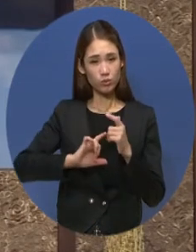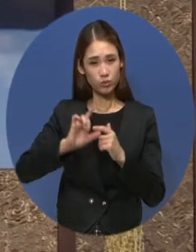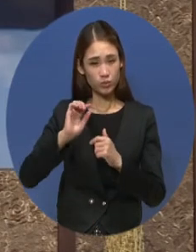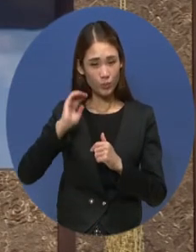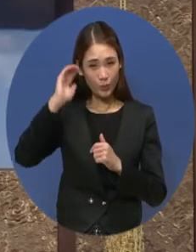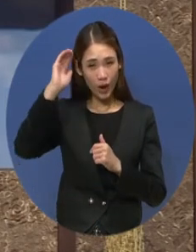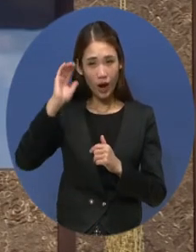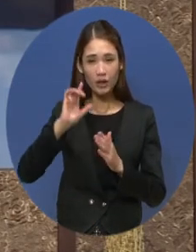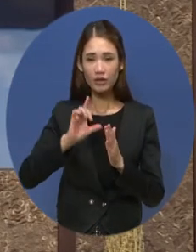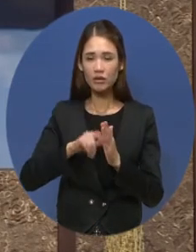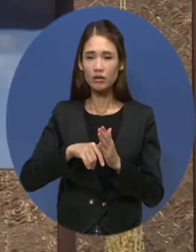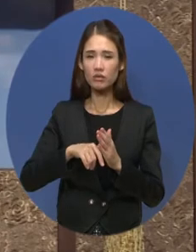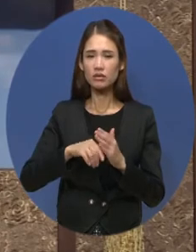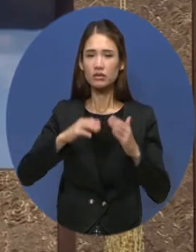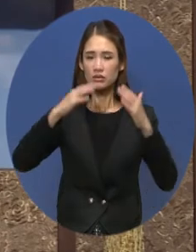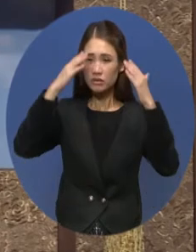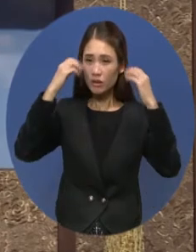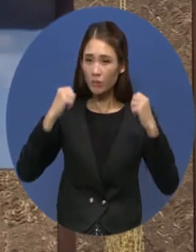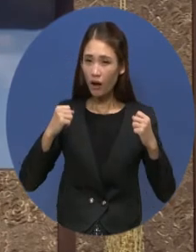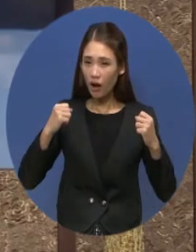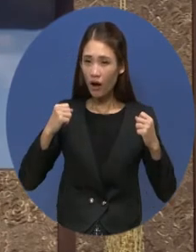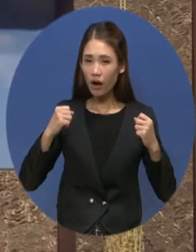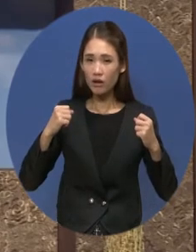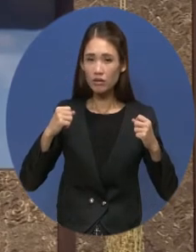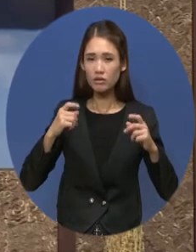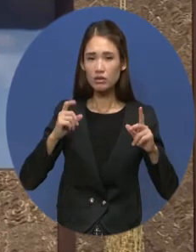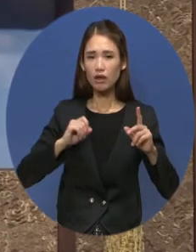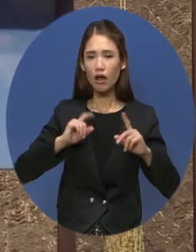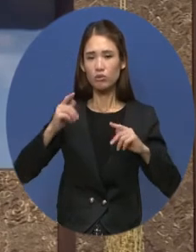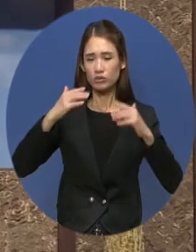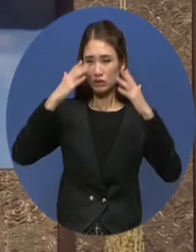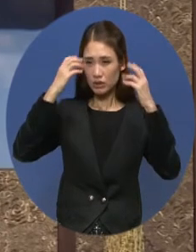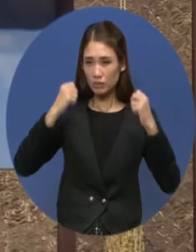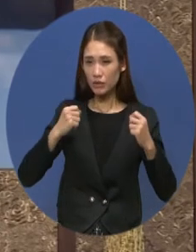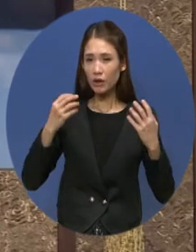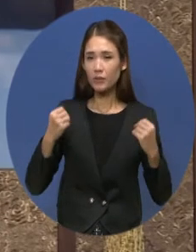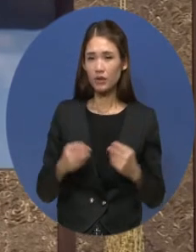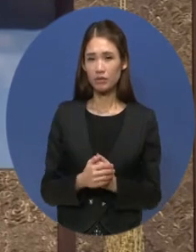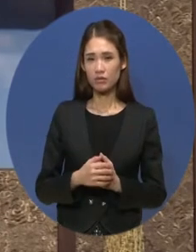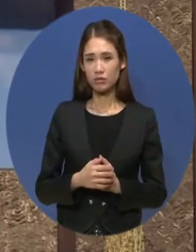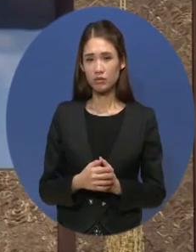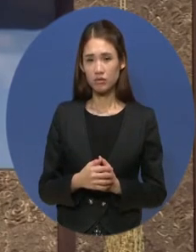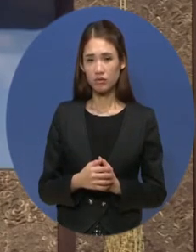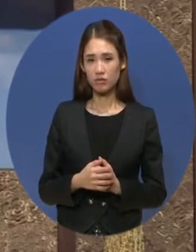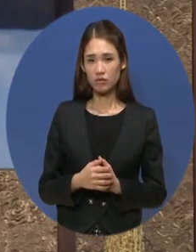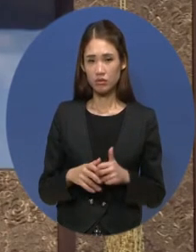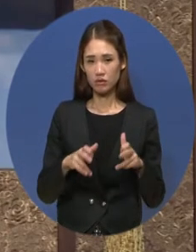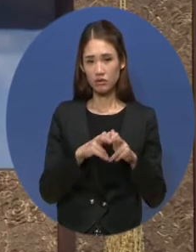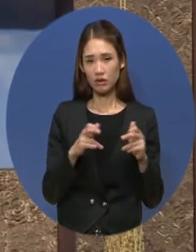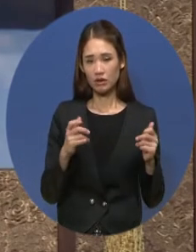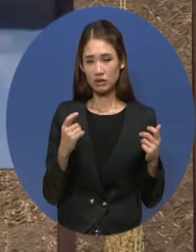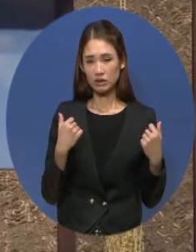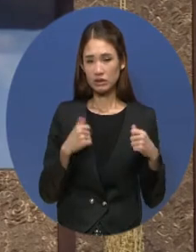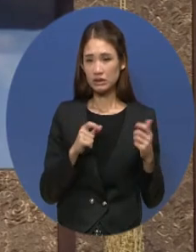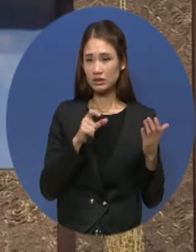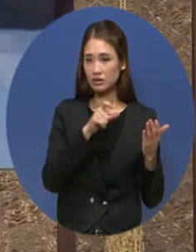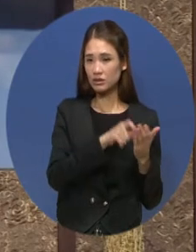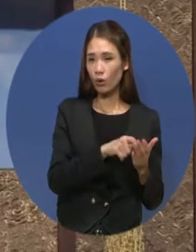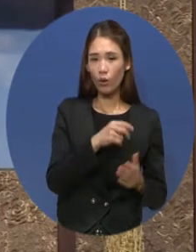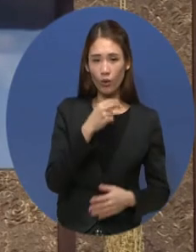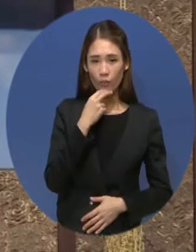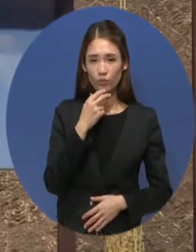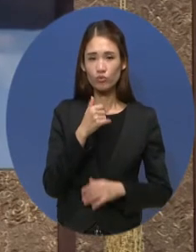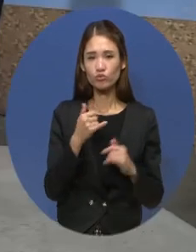집에만 있어야 된 지금도 상당히 지배 반에 있는 분들이 많이 있으세요 예 그리고 또 장애 등록 안하신 분들도 계시구요 아